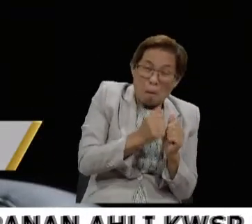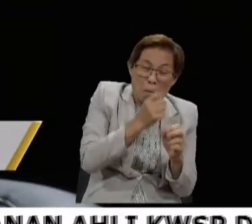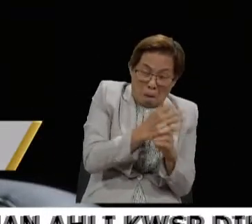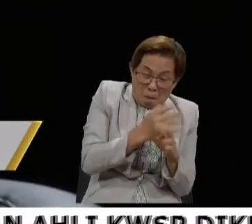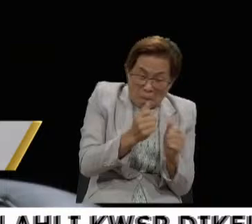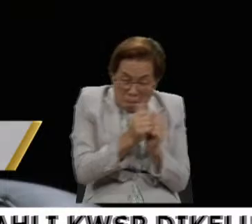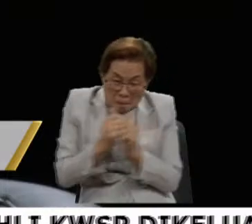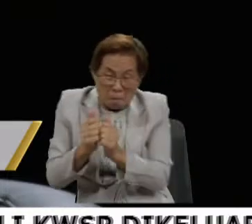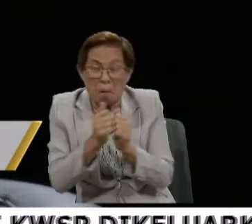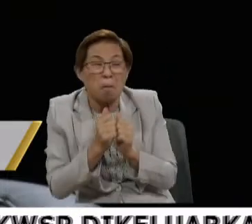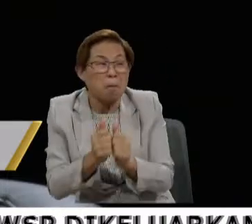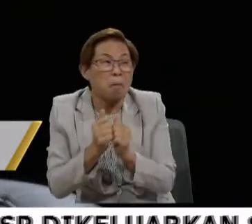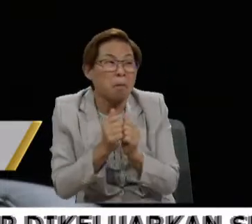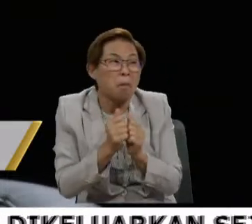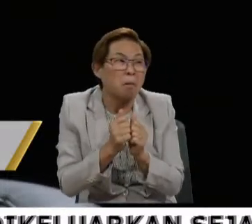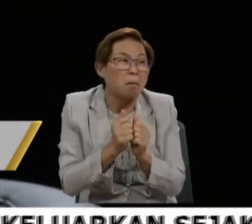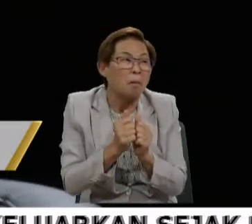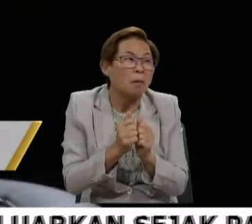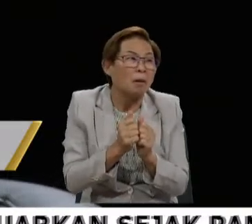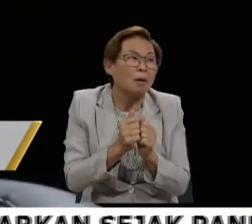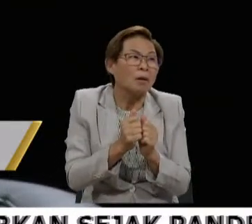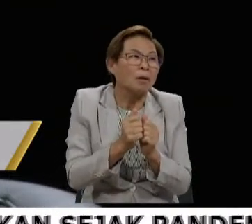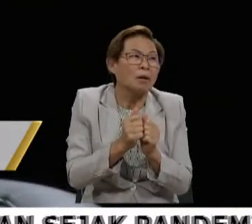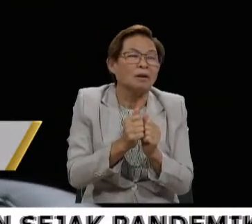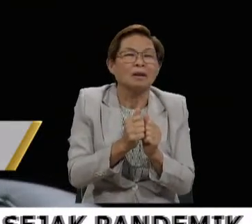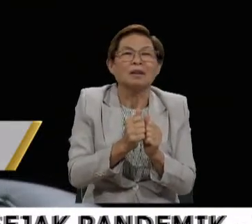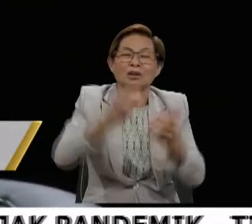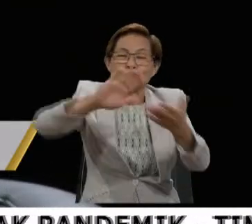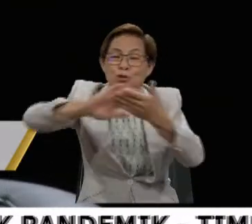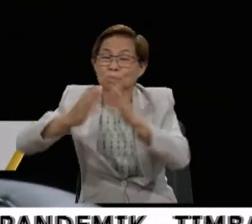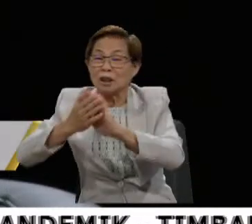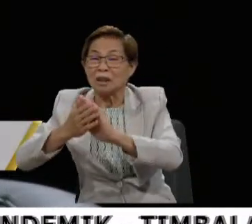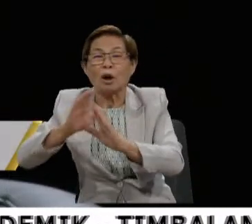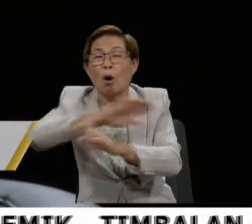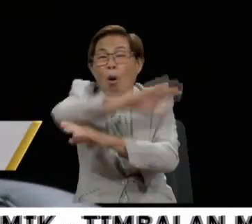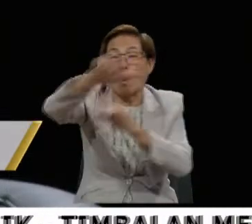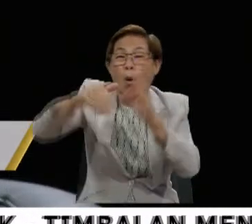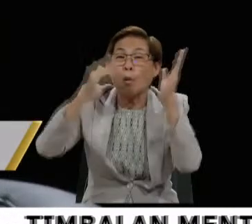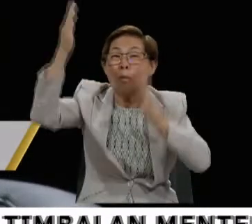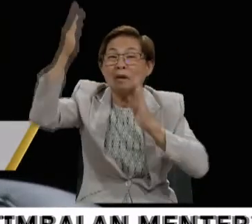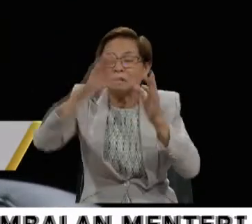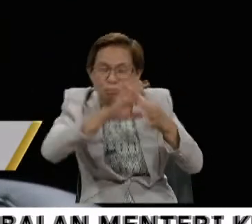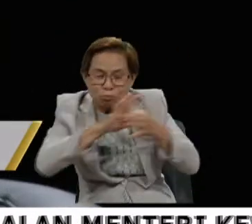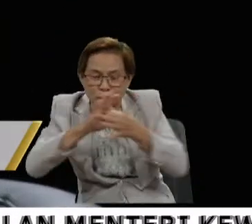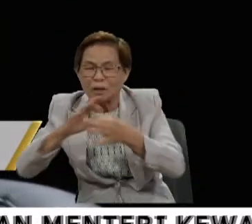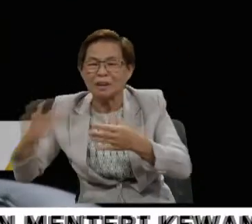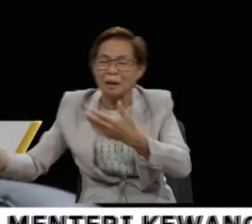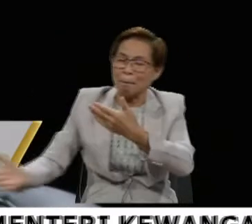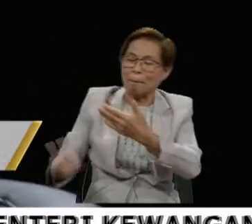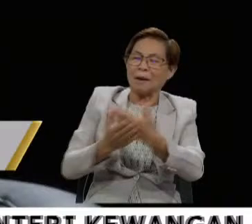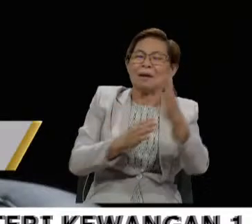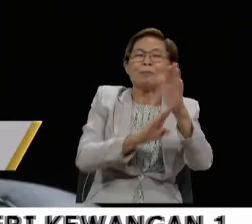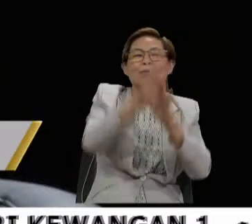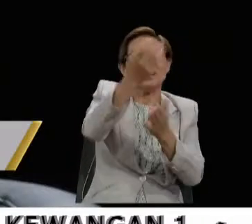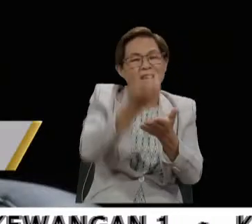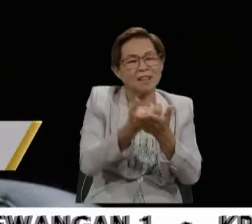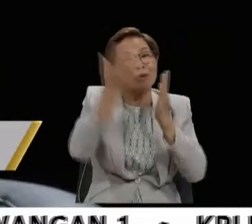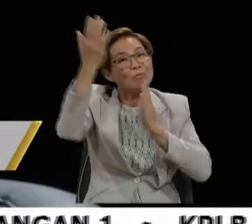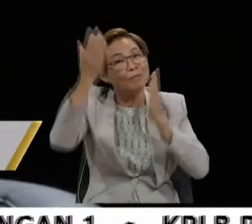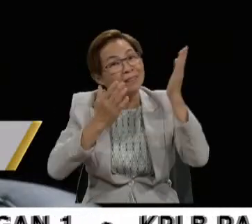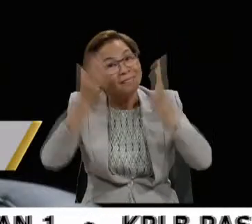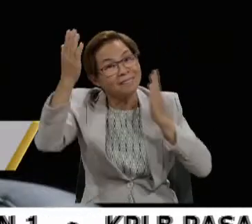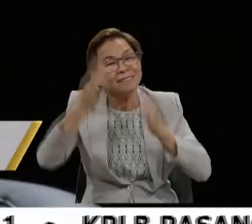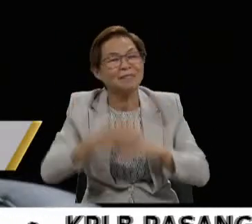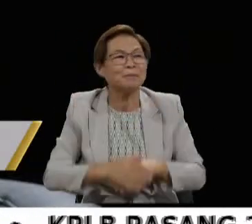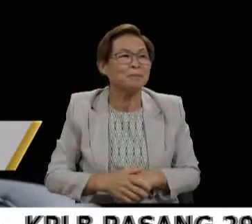bersama-sama whole of apa Society whole Of Nation approach untuk kita kembali pulih ekonomi kita Sebelum